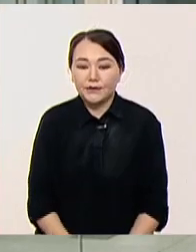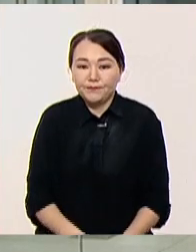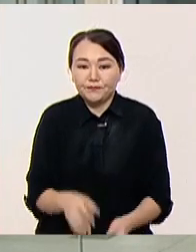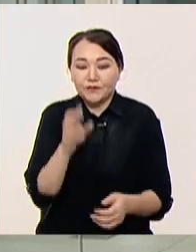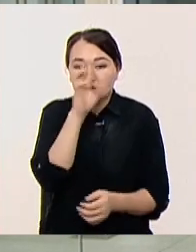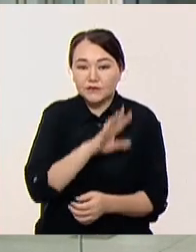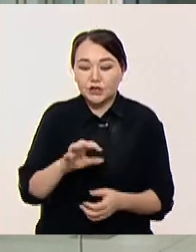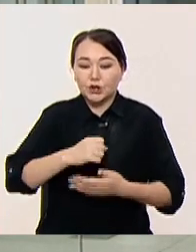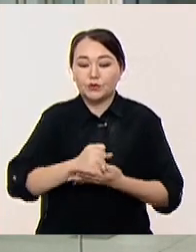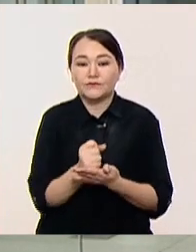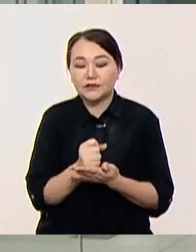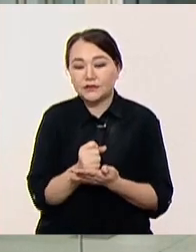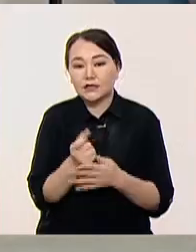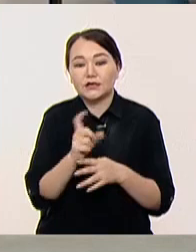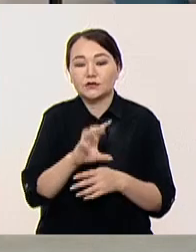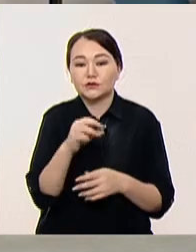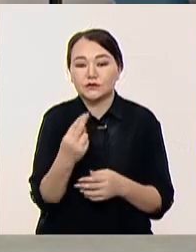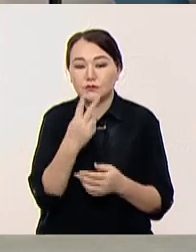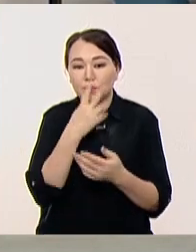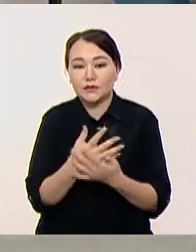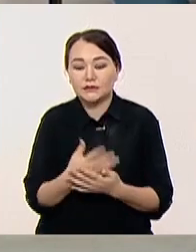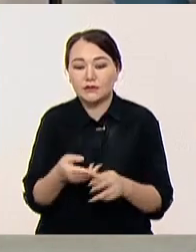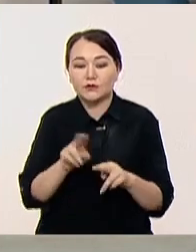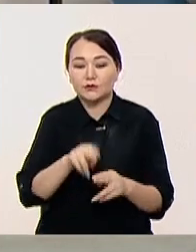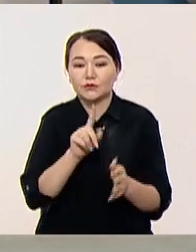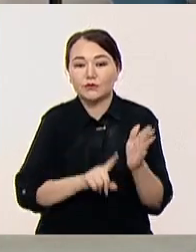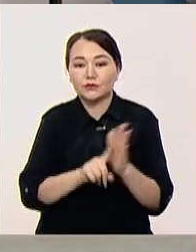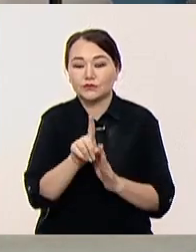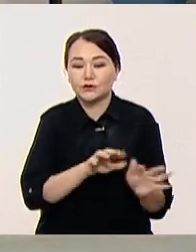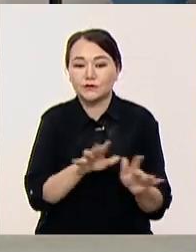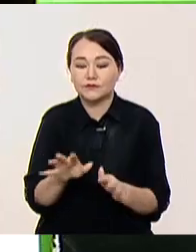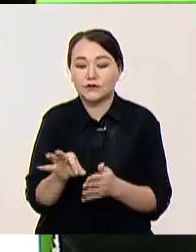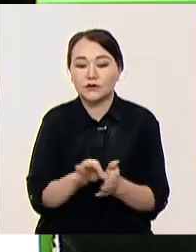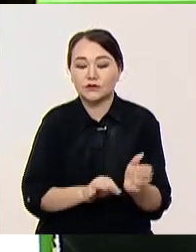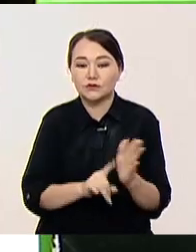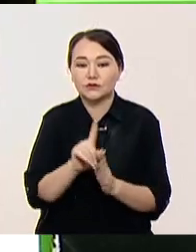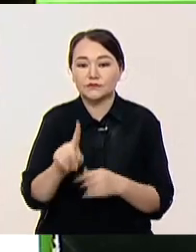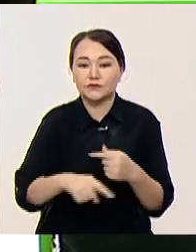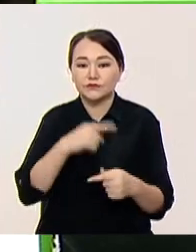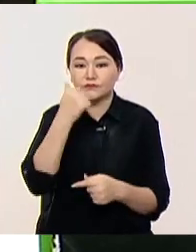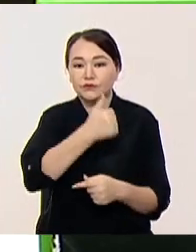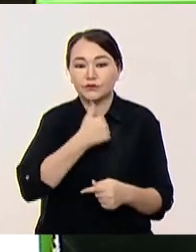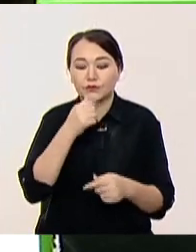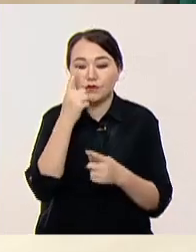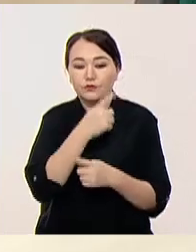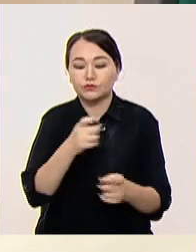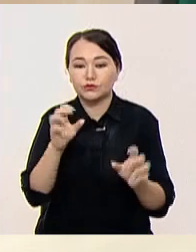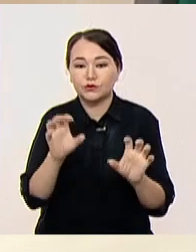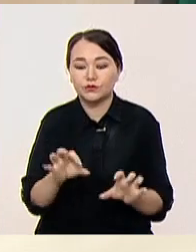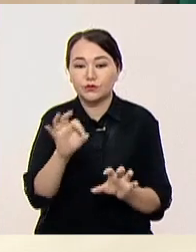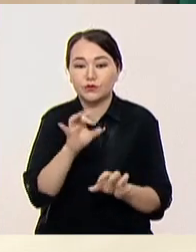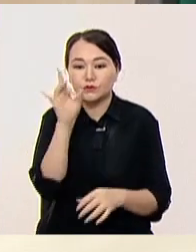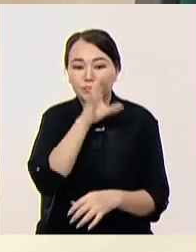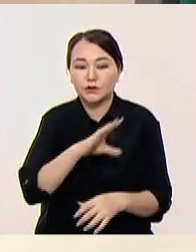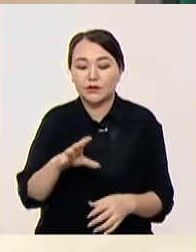В стране утвердили основные социальные показатели, которые начнут действовать сразу с начала следующего года. Опубликован закон о